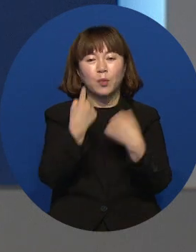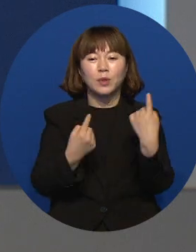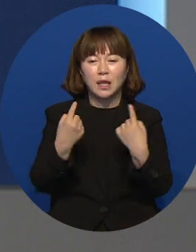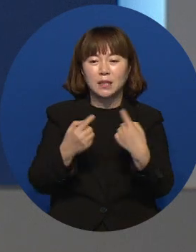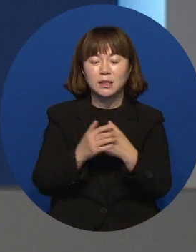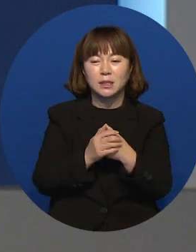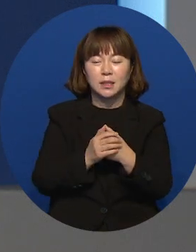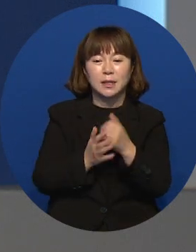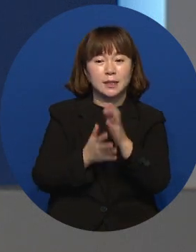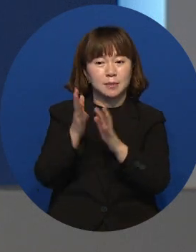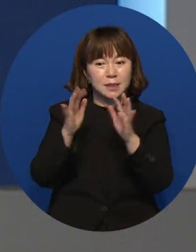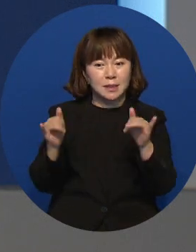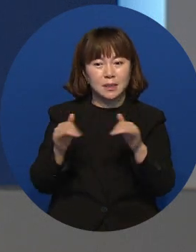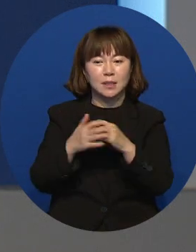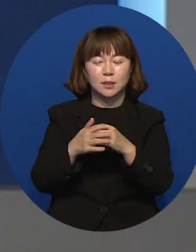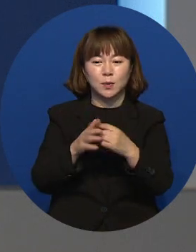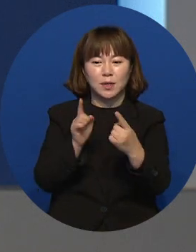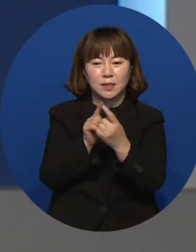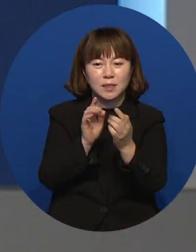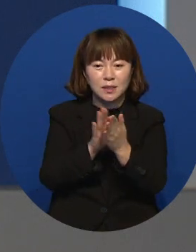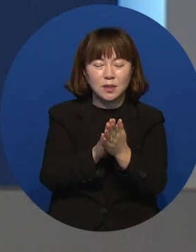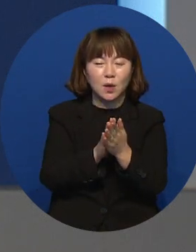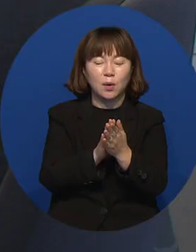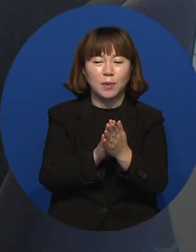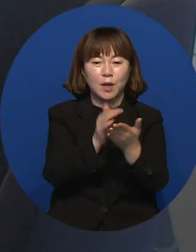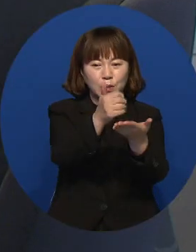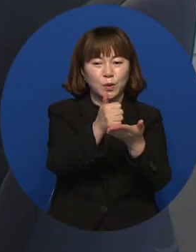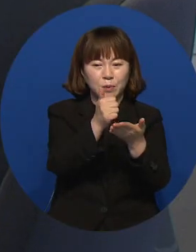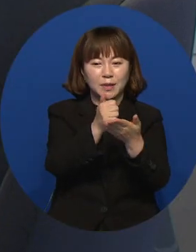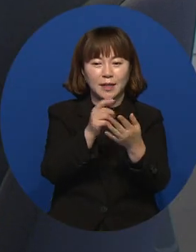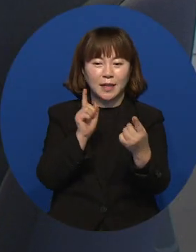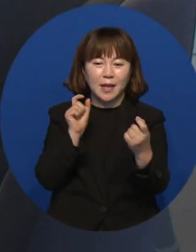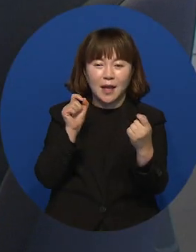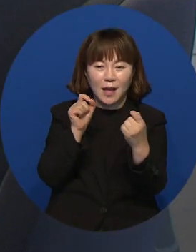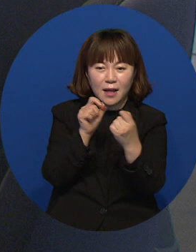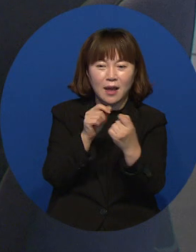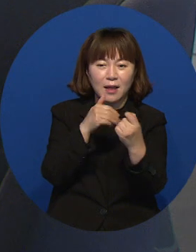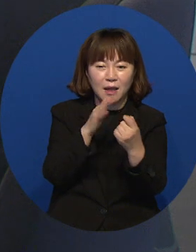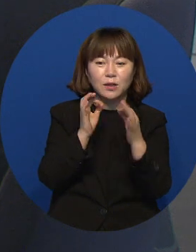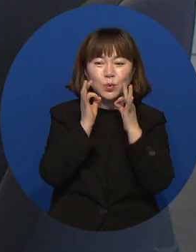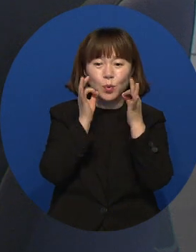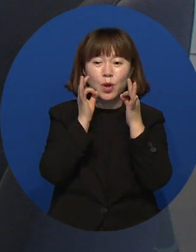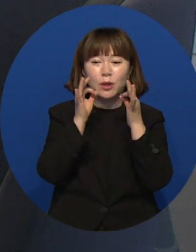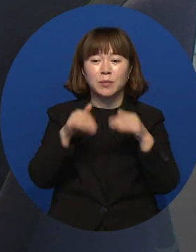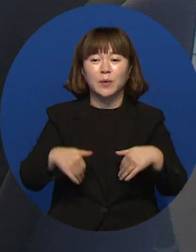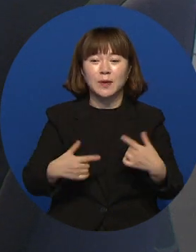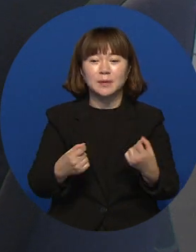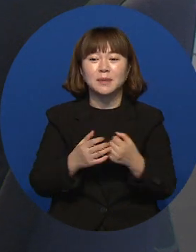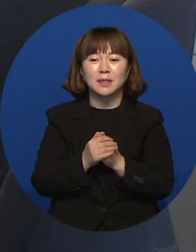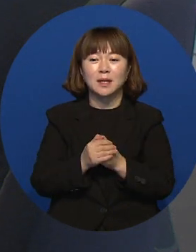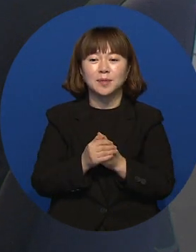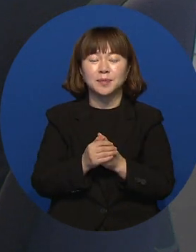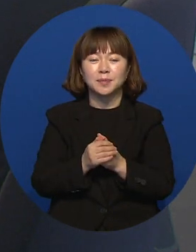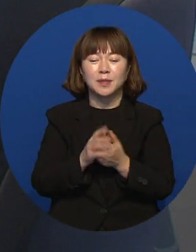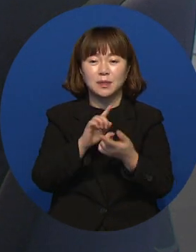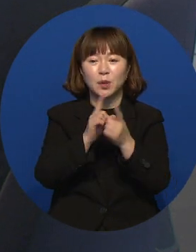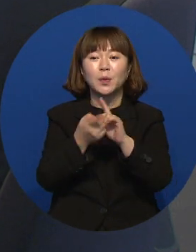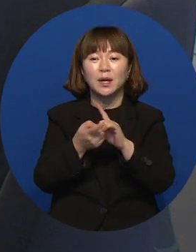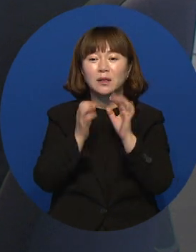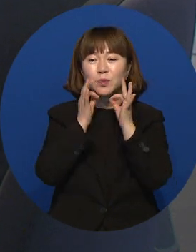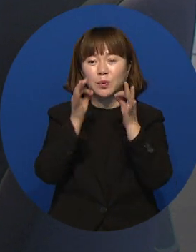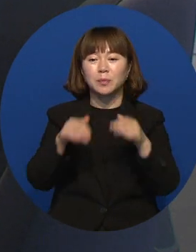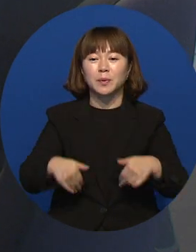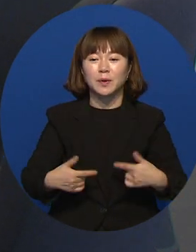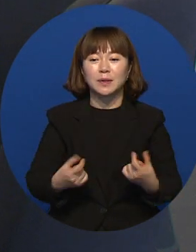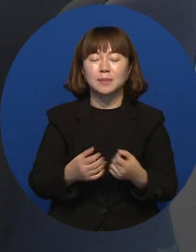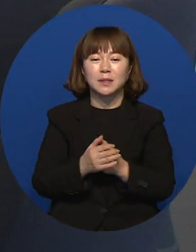다가서는 소비자가 때문에 이런 좀 노력에 함께 있어야지 아 우리가 생각하는 그런 효과가 좀 나타나지 않을까 이런 좀 생각을